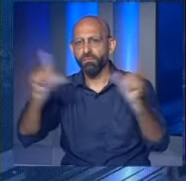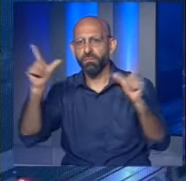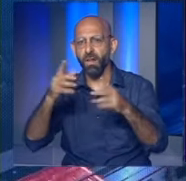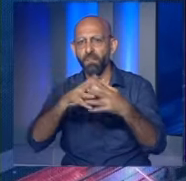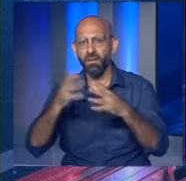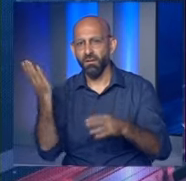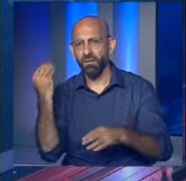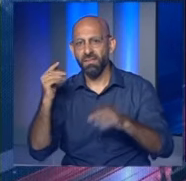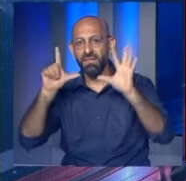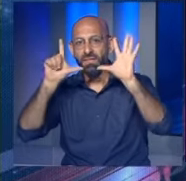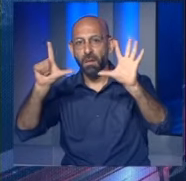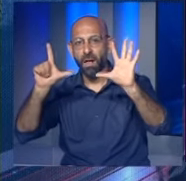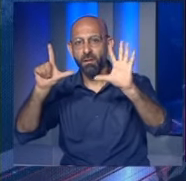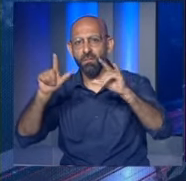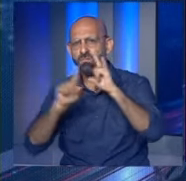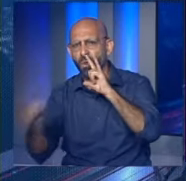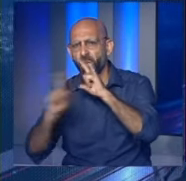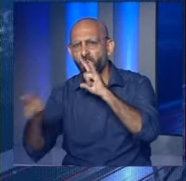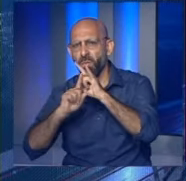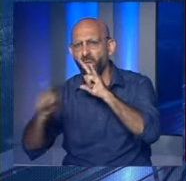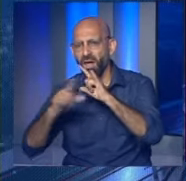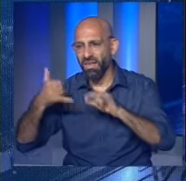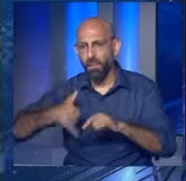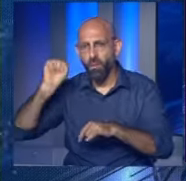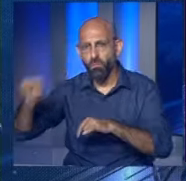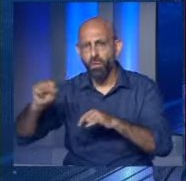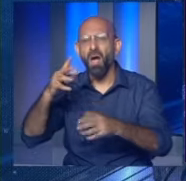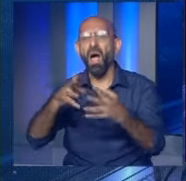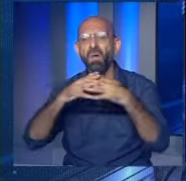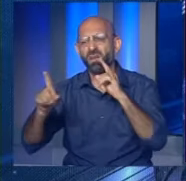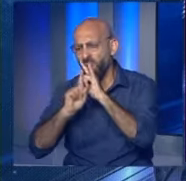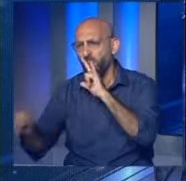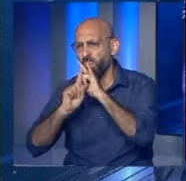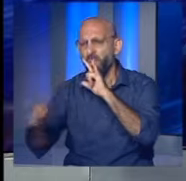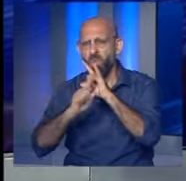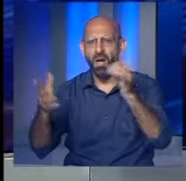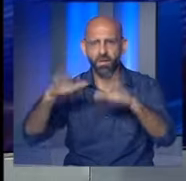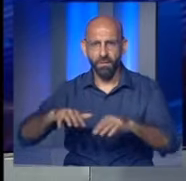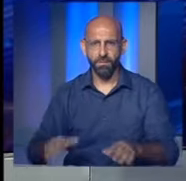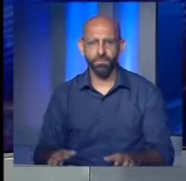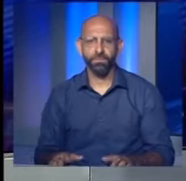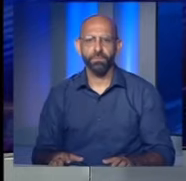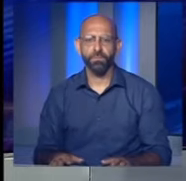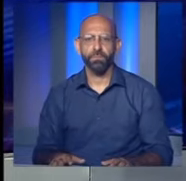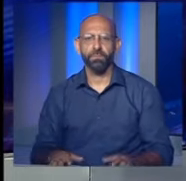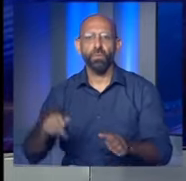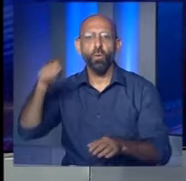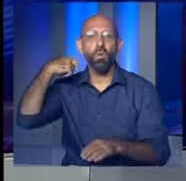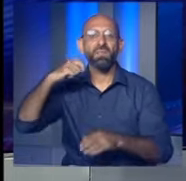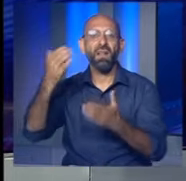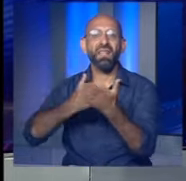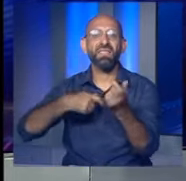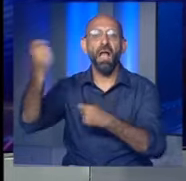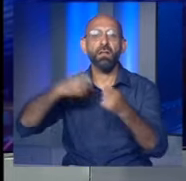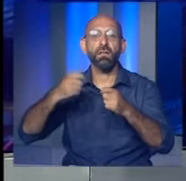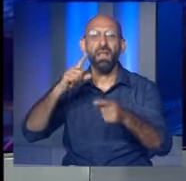الامريكي قد اعلن يوم الجمعه تدميره سبع مسيرات ومركبه تابعه للحوثيين في اليمن كتب وزير